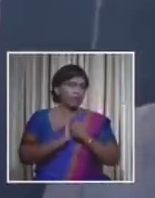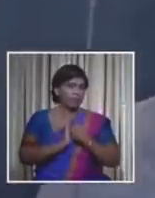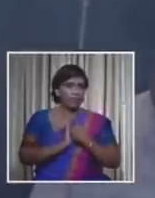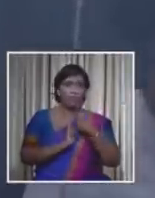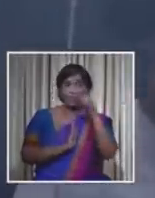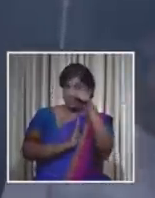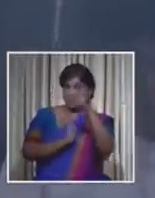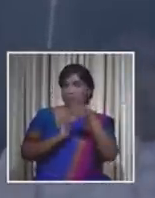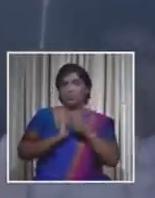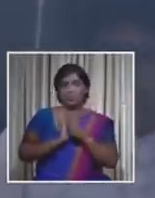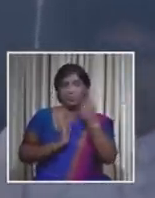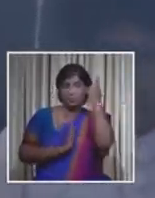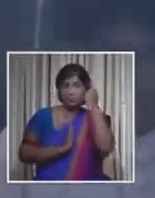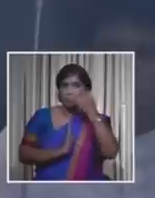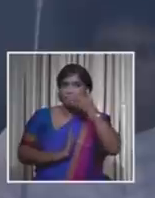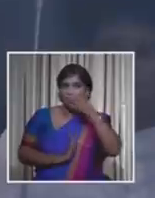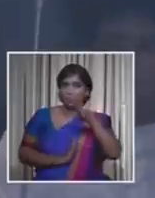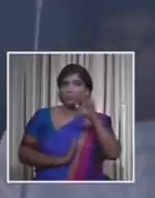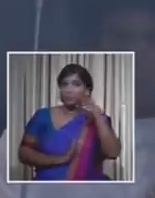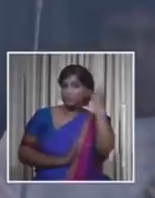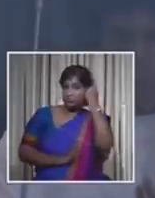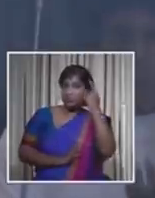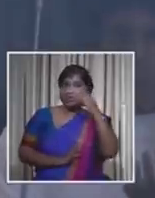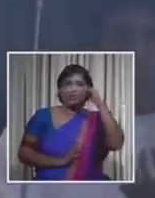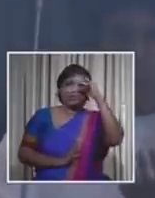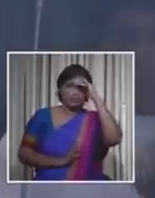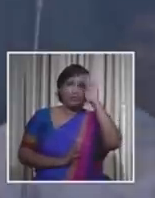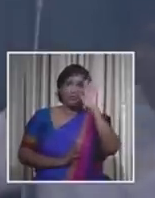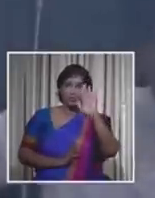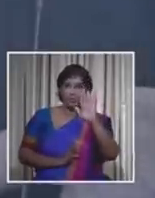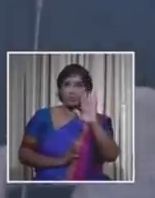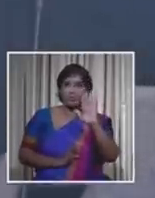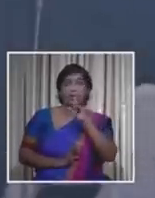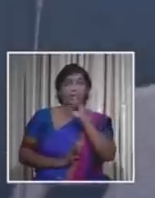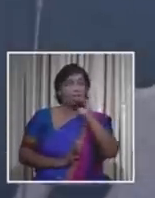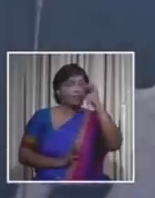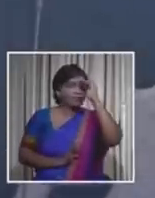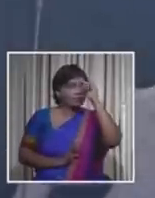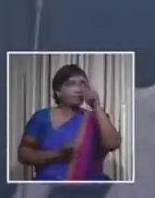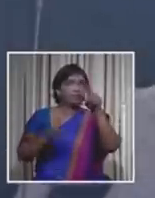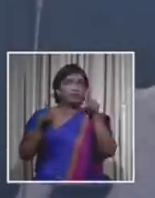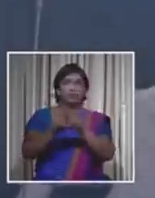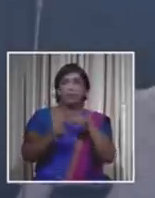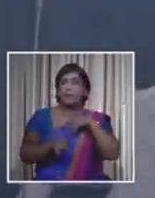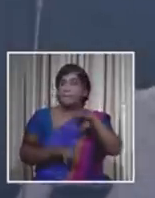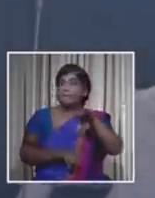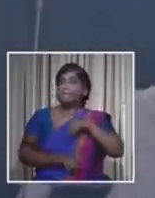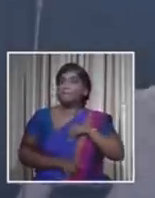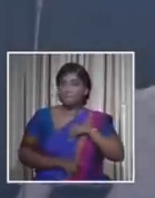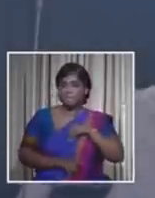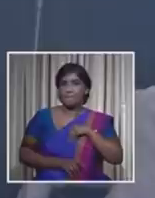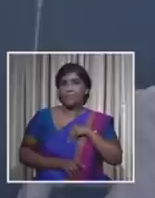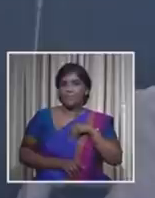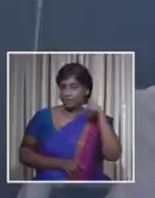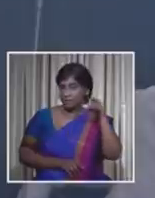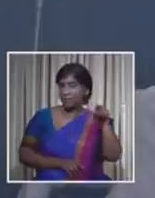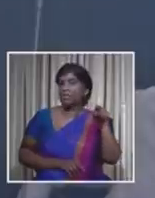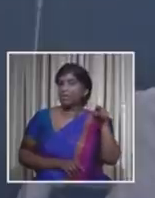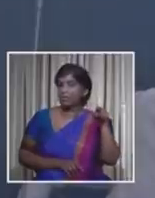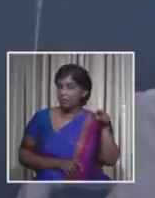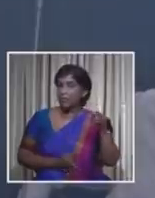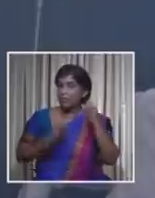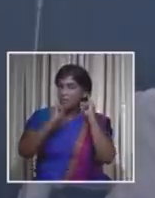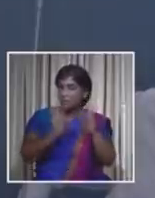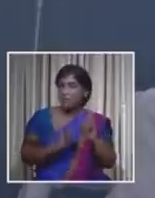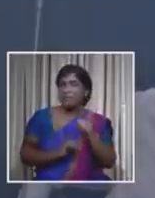ඔබතුමාට තියෙනවා. ඔබතුමා උගත් බුද්ධිමත් පරිණත නායකයෙක් හැටියට කථානායකවරයා හැටියට පිළිඅරගත්තා. ඒ ඒක